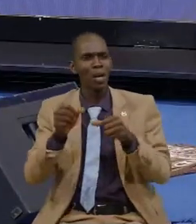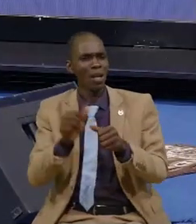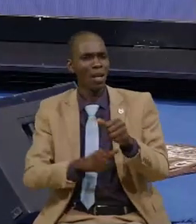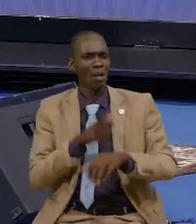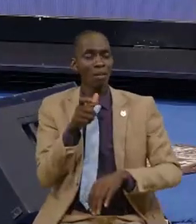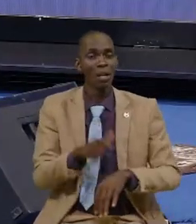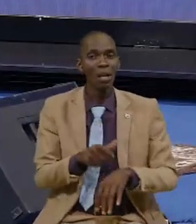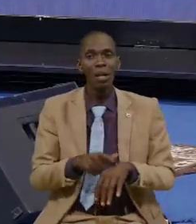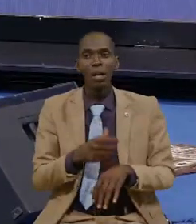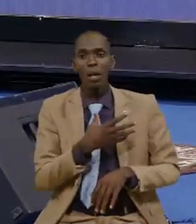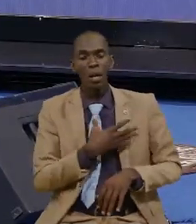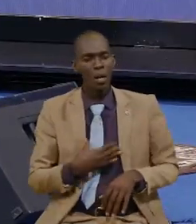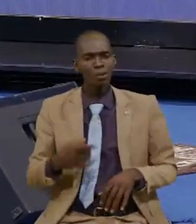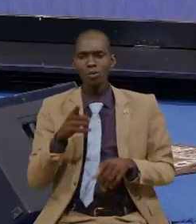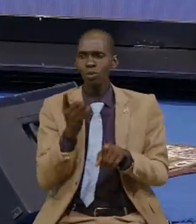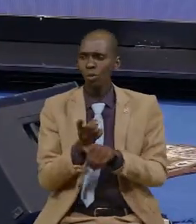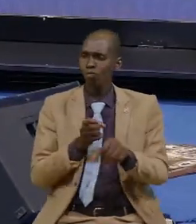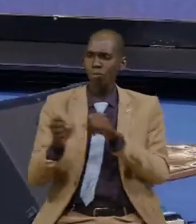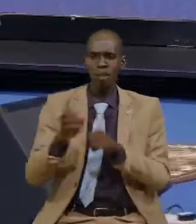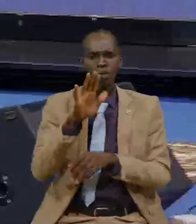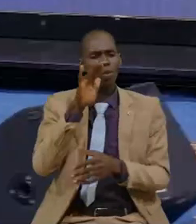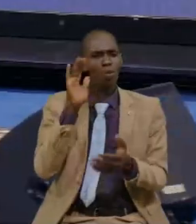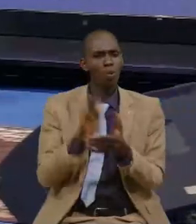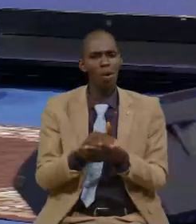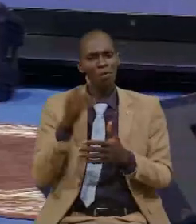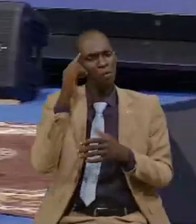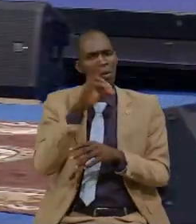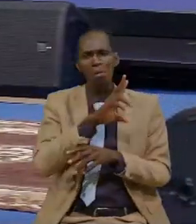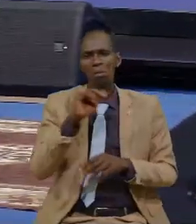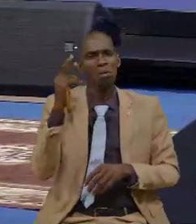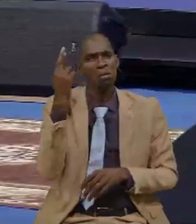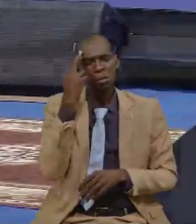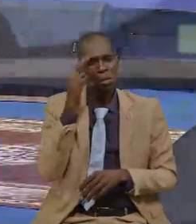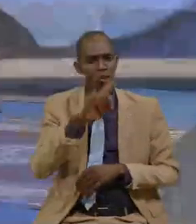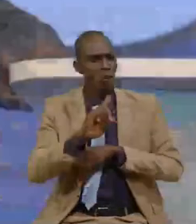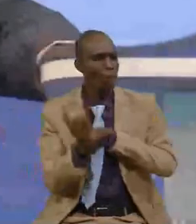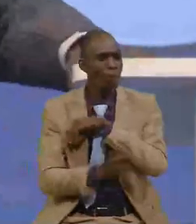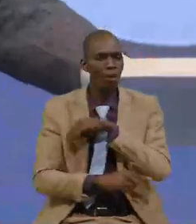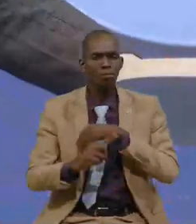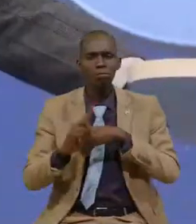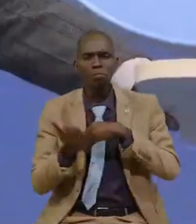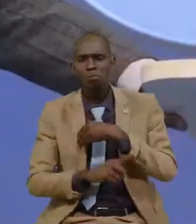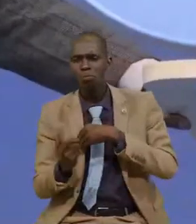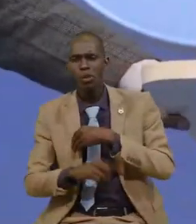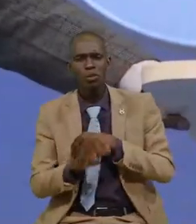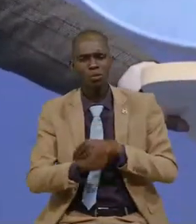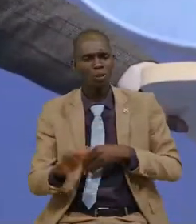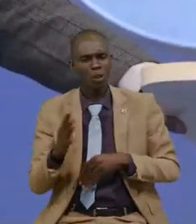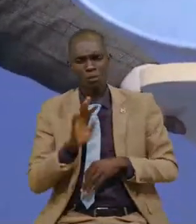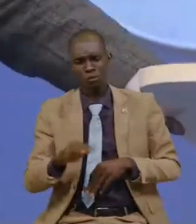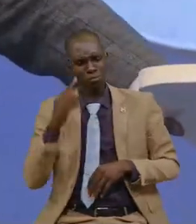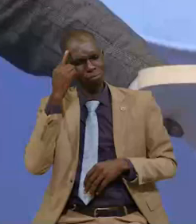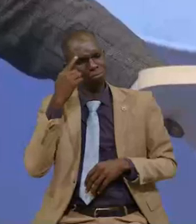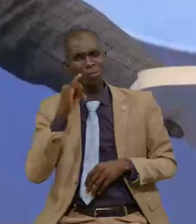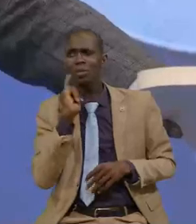ce sont des bagarres avec les gens. Tu battais la femme là pour rien. Et tu battais tes enfants comme